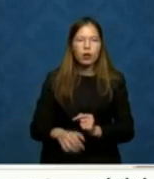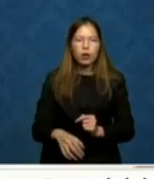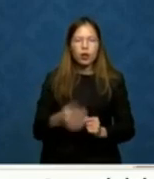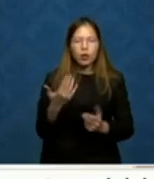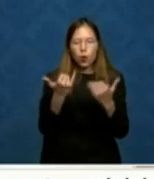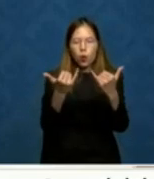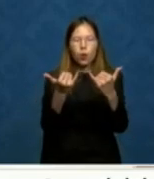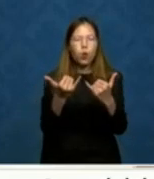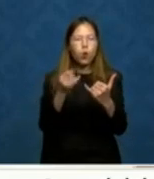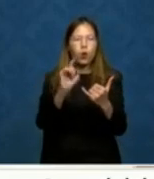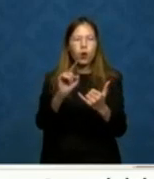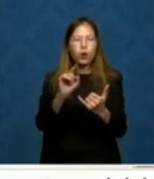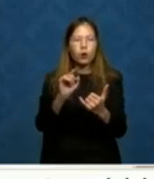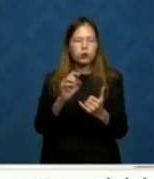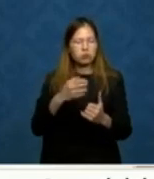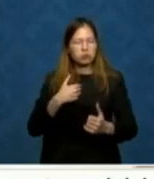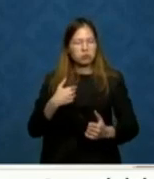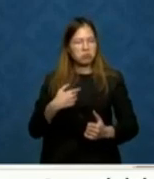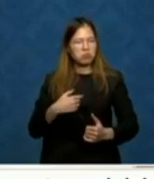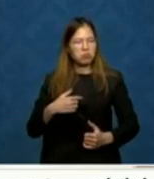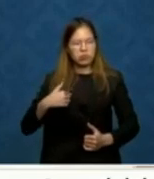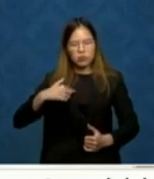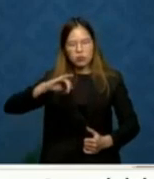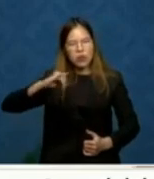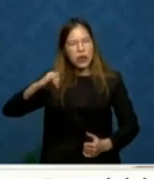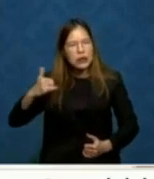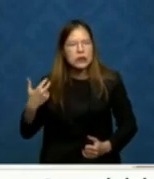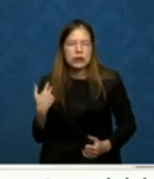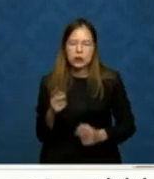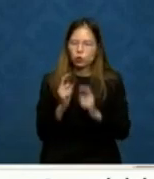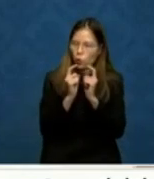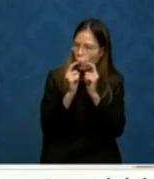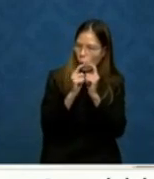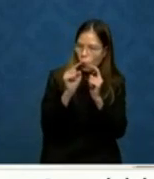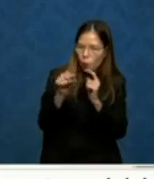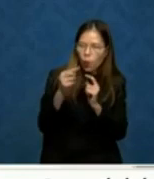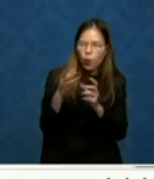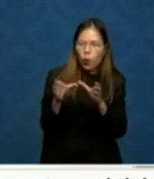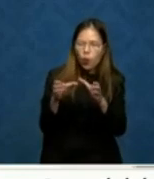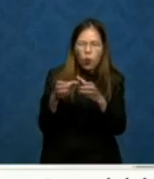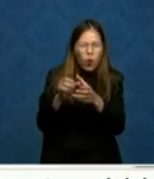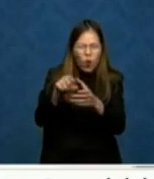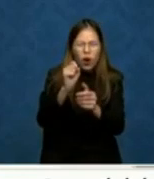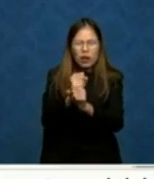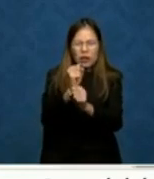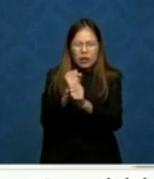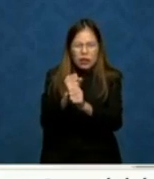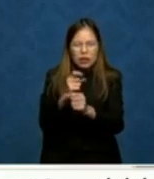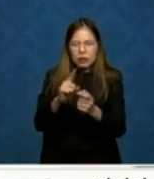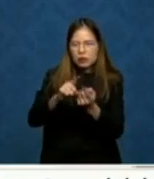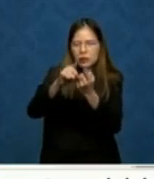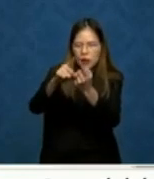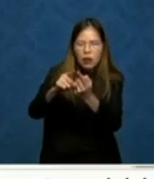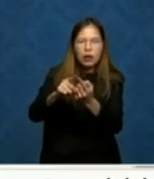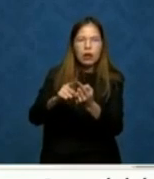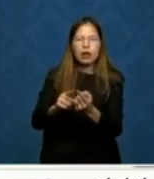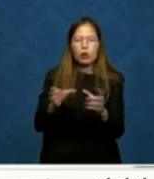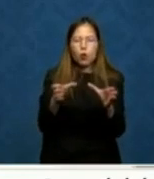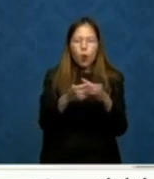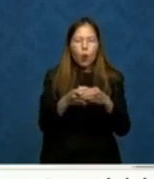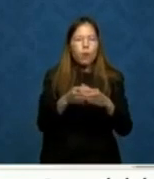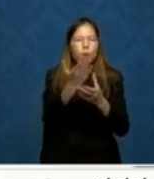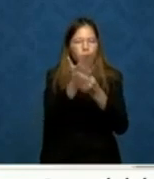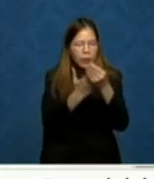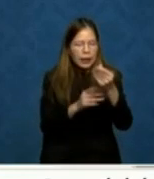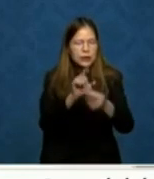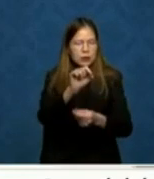วันนี้เองก็ยังไม่มั่นใจว่าร่างของท่านอนุทินซึ่งท่านได้พยายามทำตามกรรมาธิการวิสามัญในชุดสภาที่25นั้นจะเป็